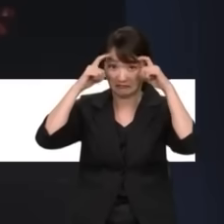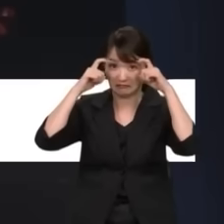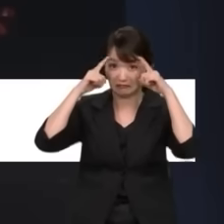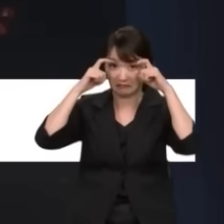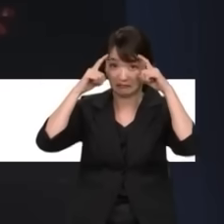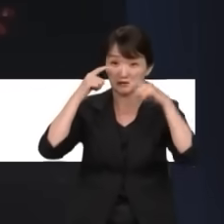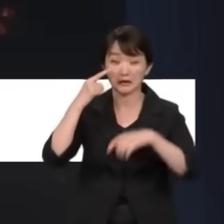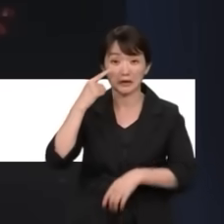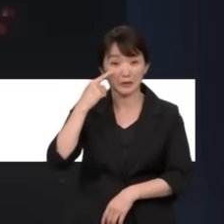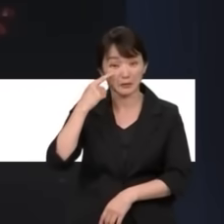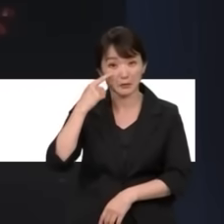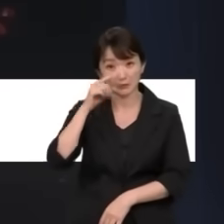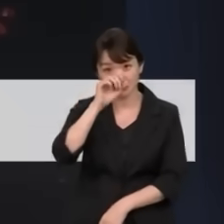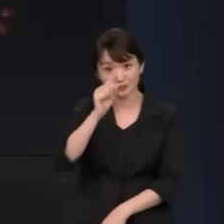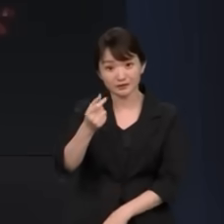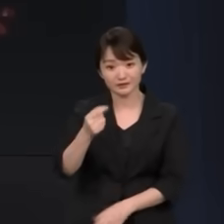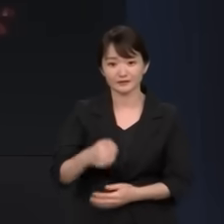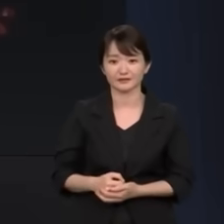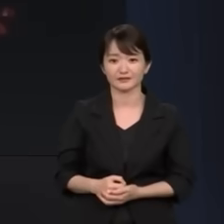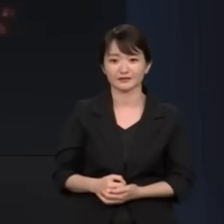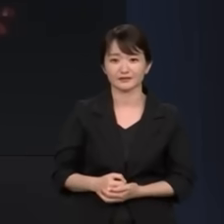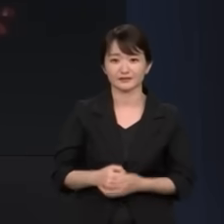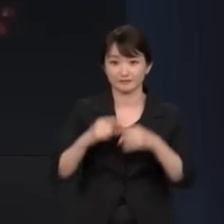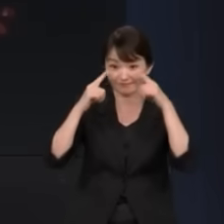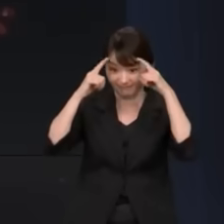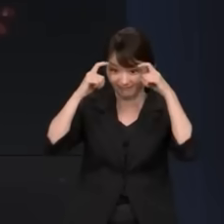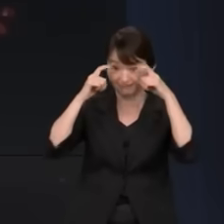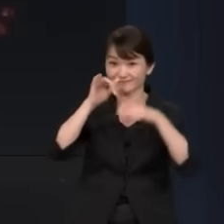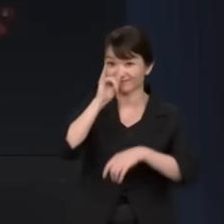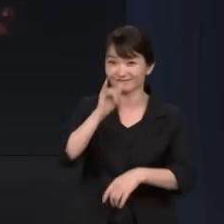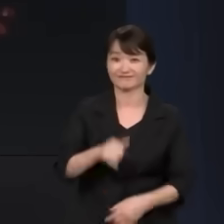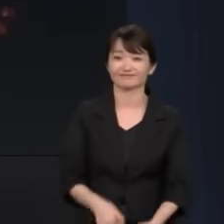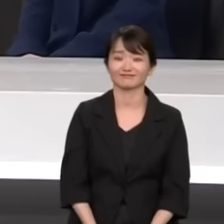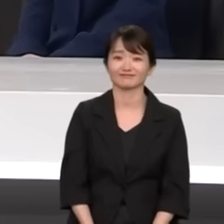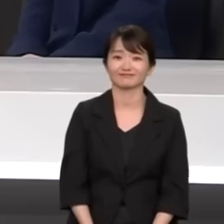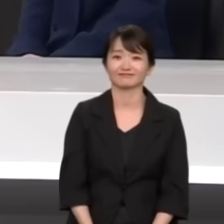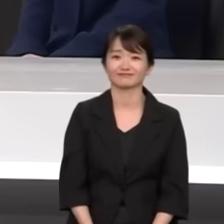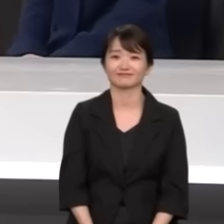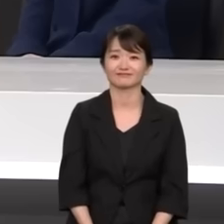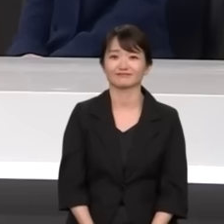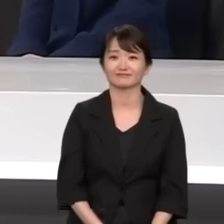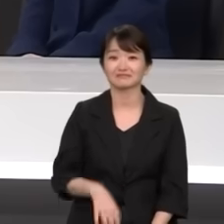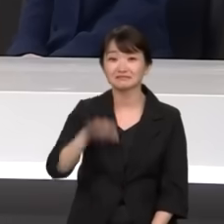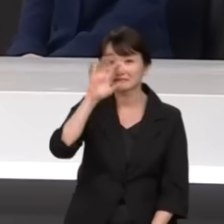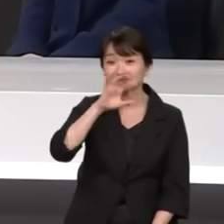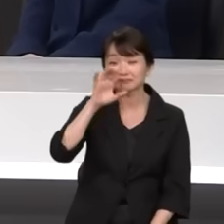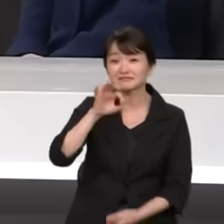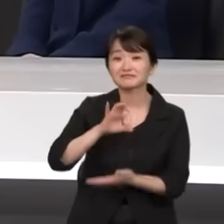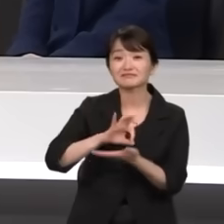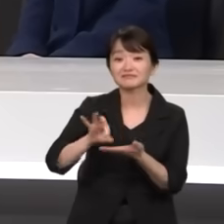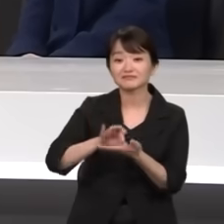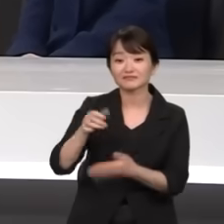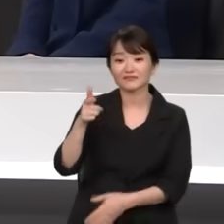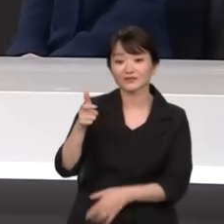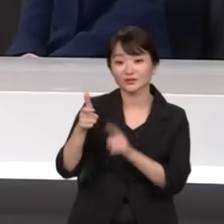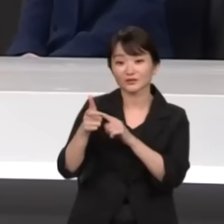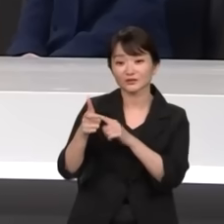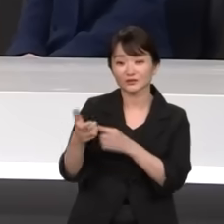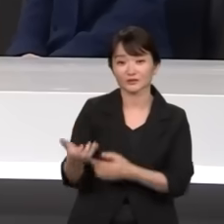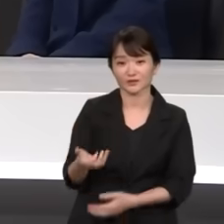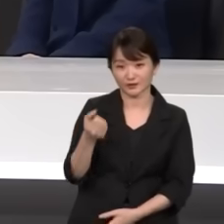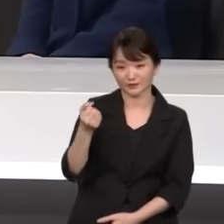뭐 눈썹은 얼마든지 움직여 드릴 수 있죠네 연습하실 때 쓰시는 권총을 가지고 나와